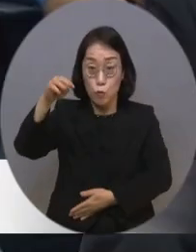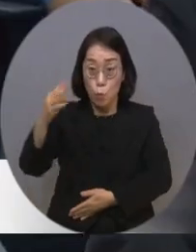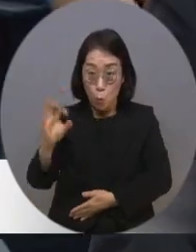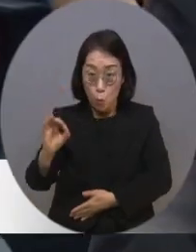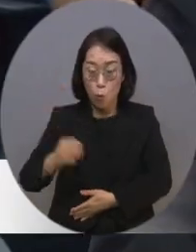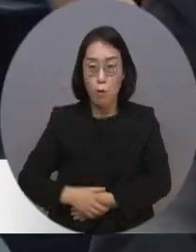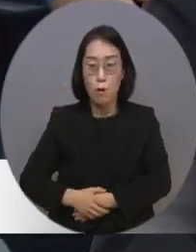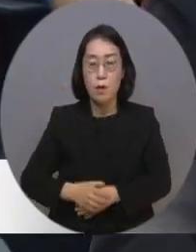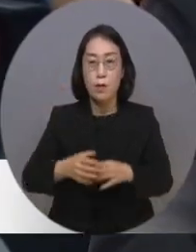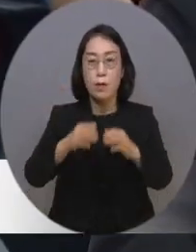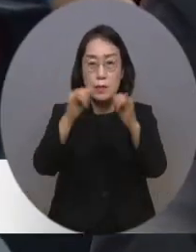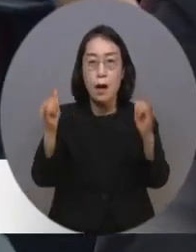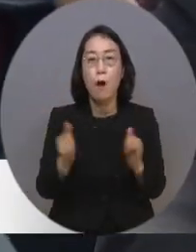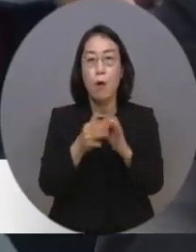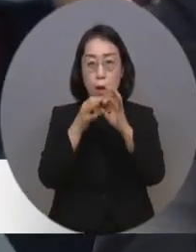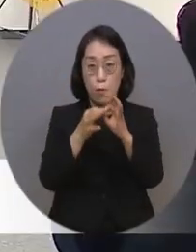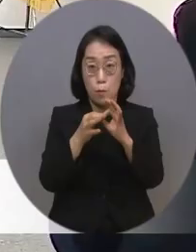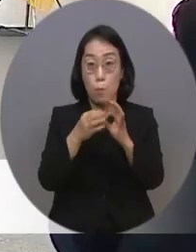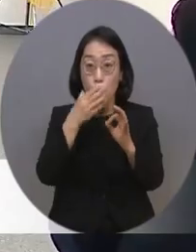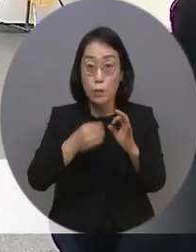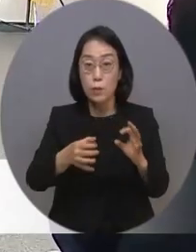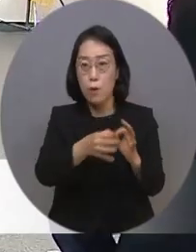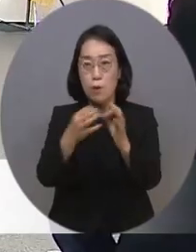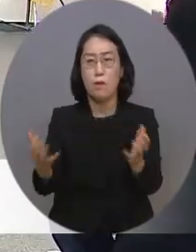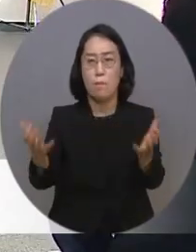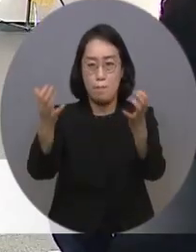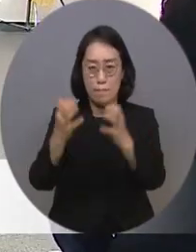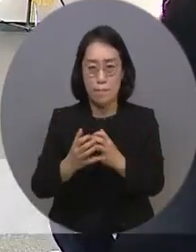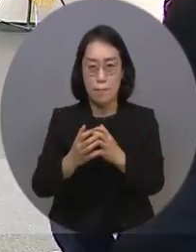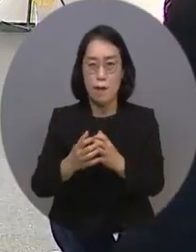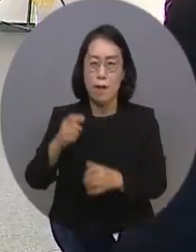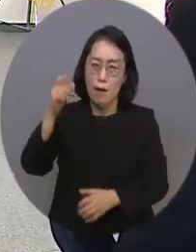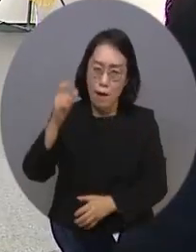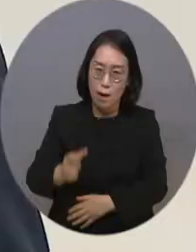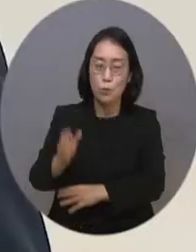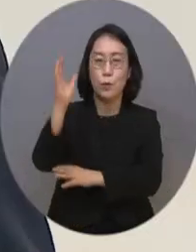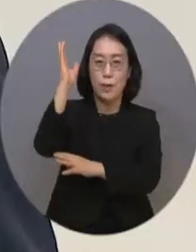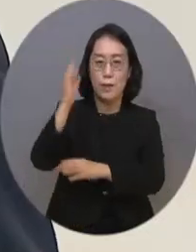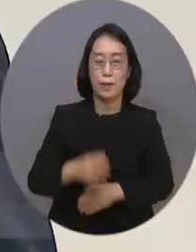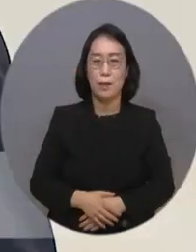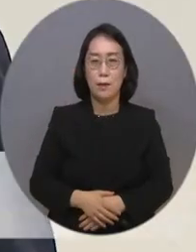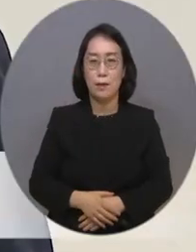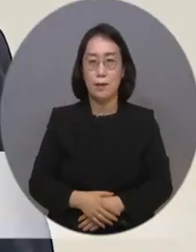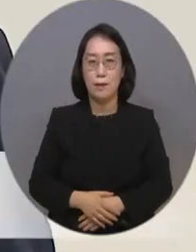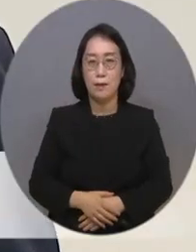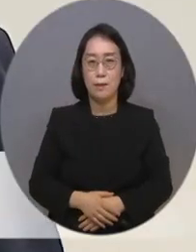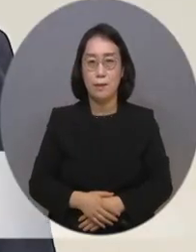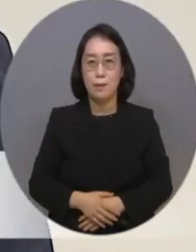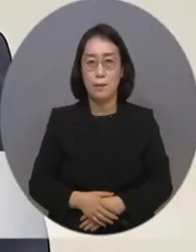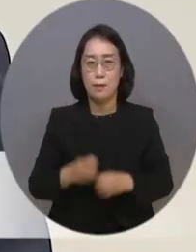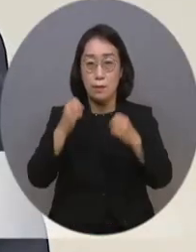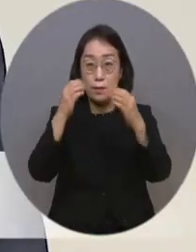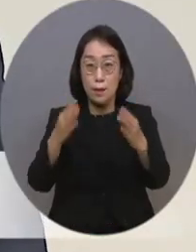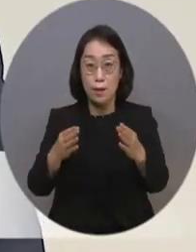대표들과 새해 인사를 나누며 약자복지 강화를 강조했습니다. 새 정부 출범